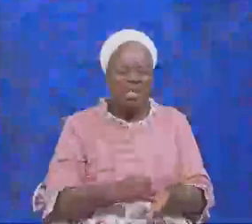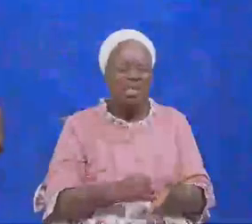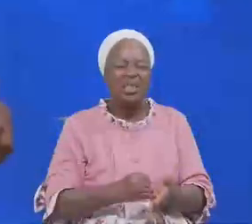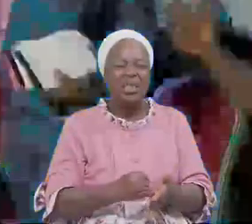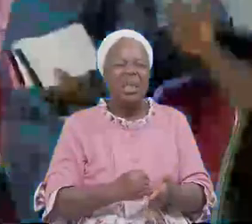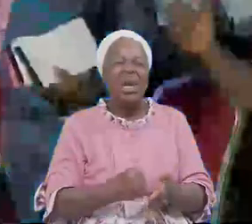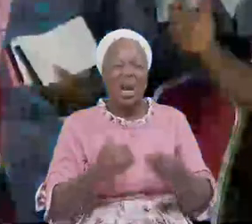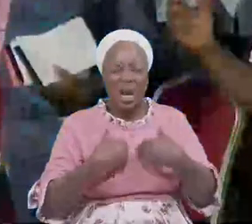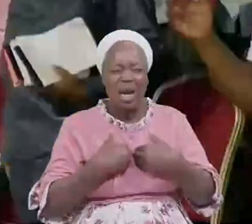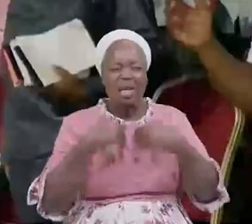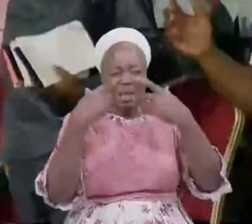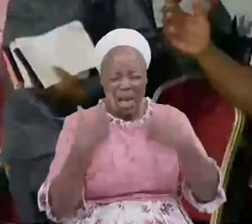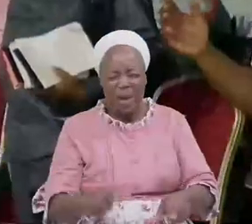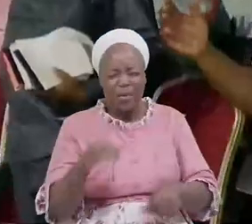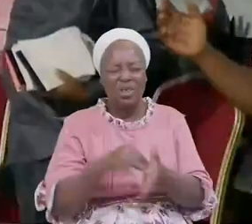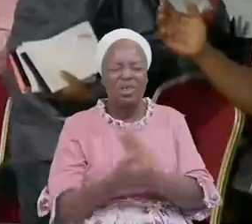C'est fait.